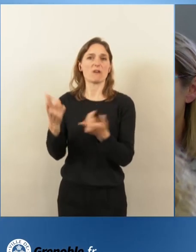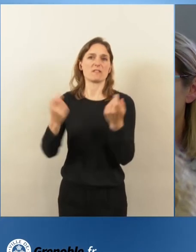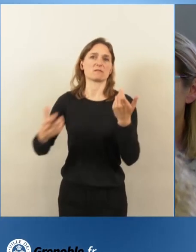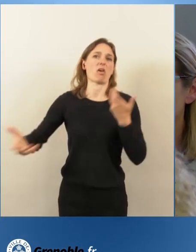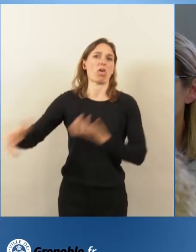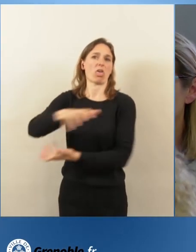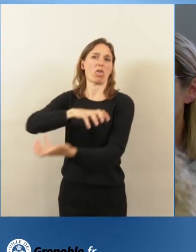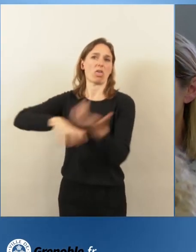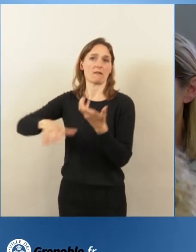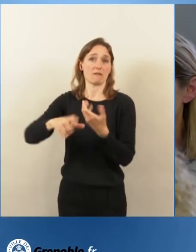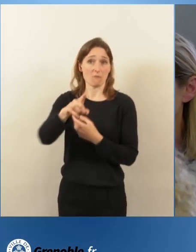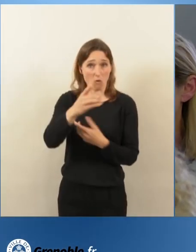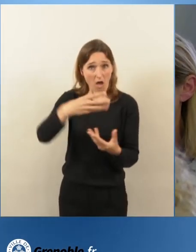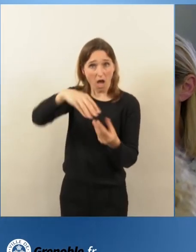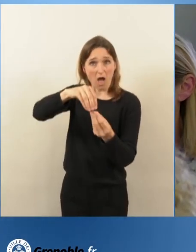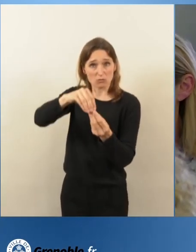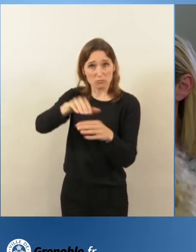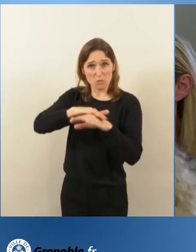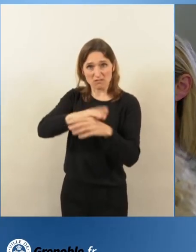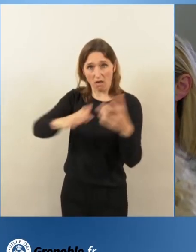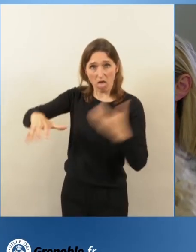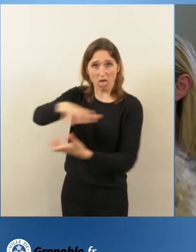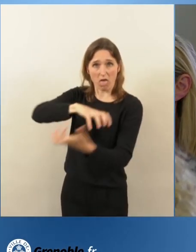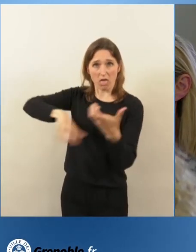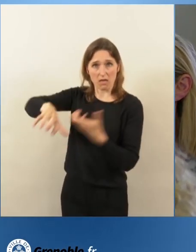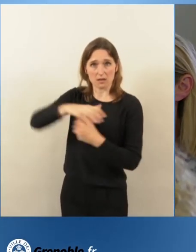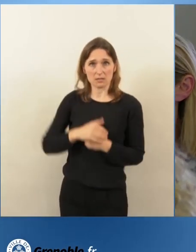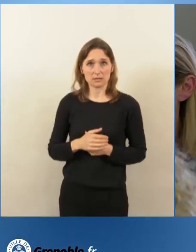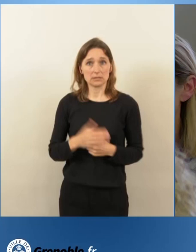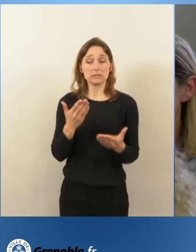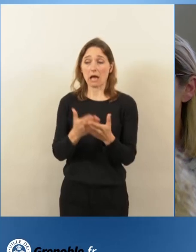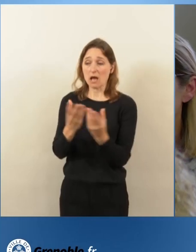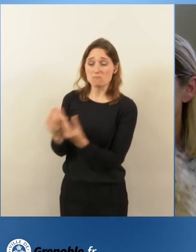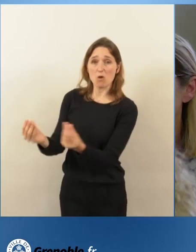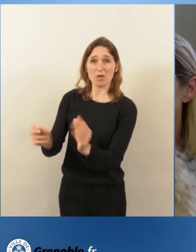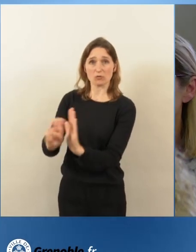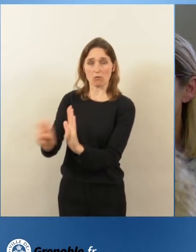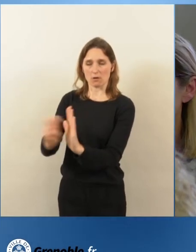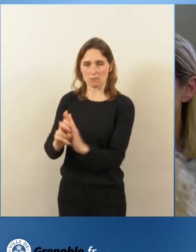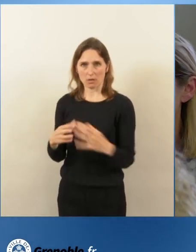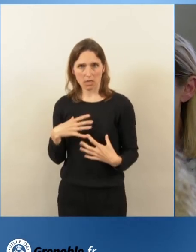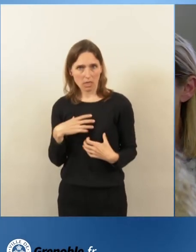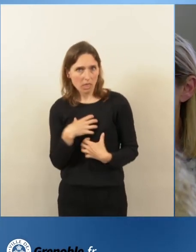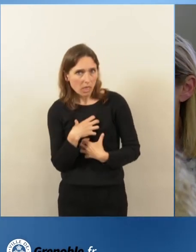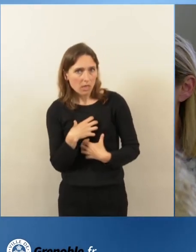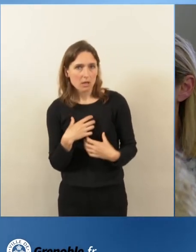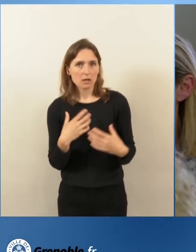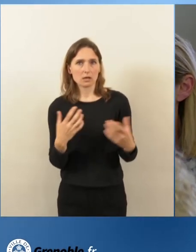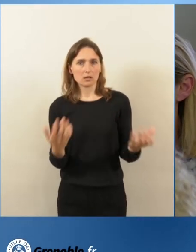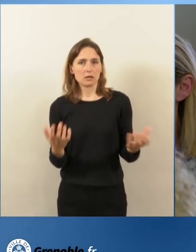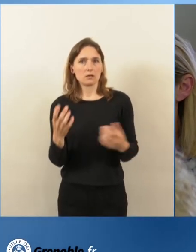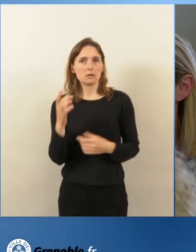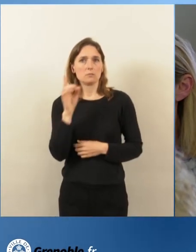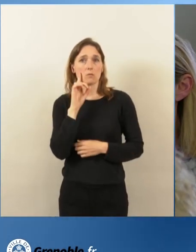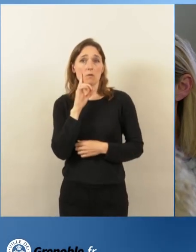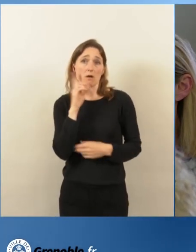ajoutez le chaos politique de votre gestion c'est ce que les Grenoblois vivent très très difficilement parce que ils auraient mieux aimé